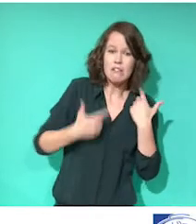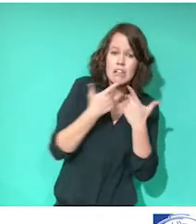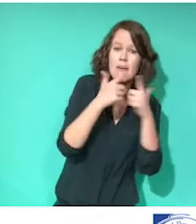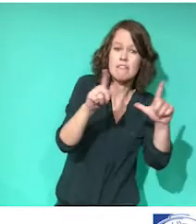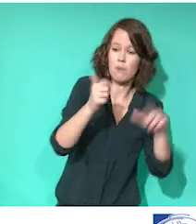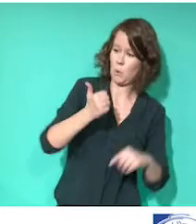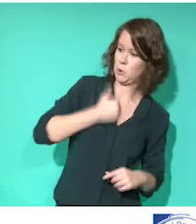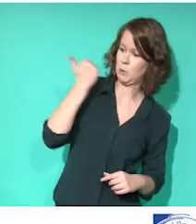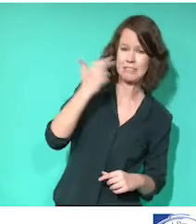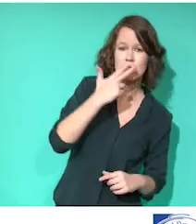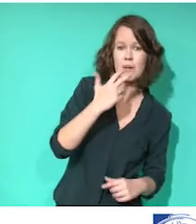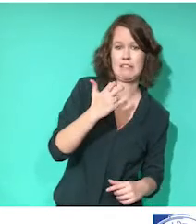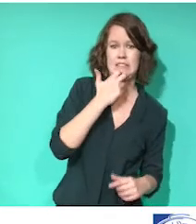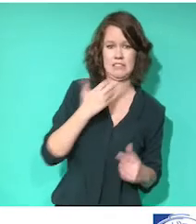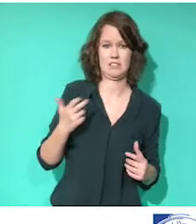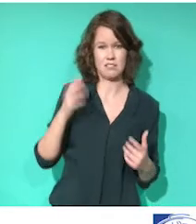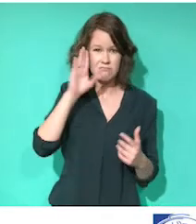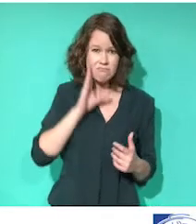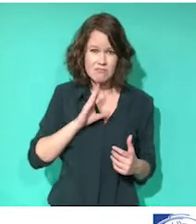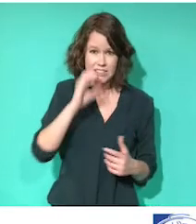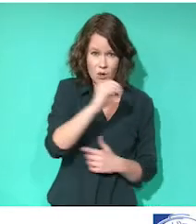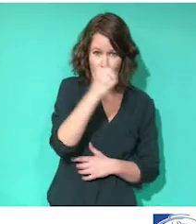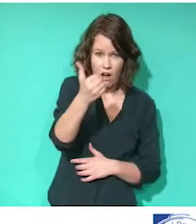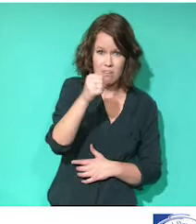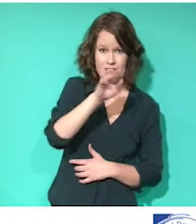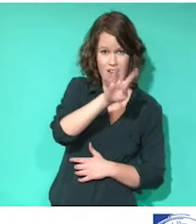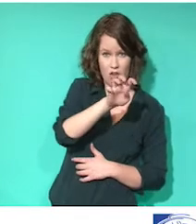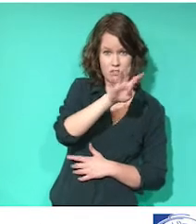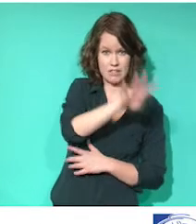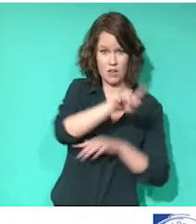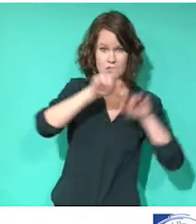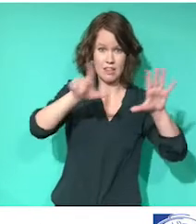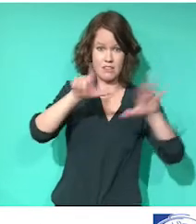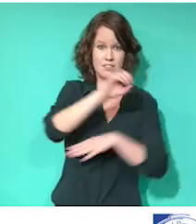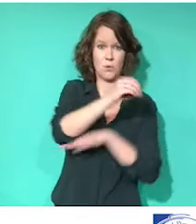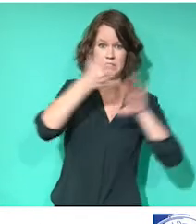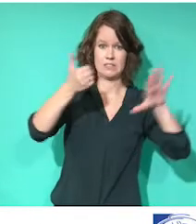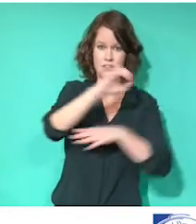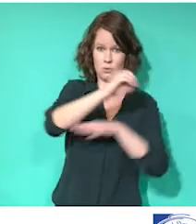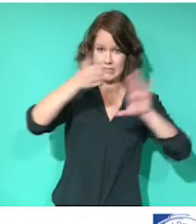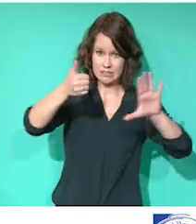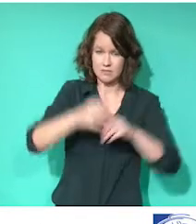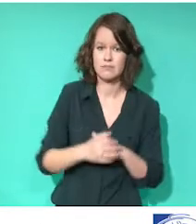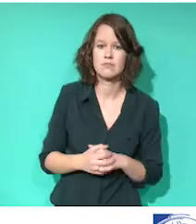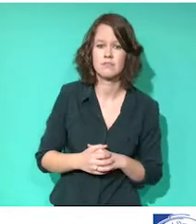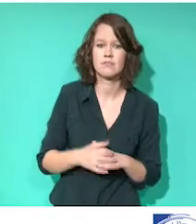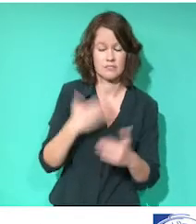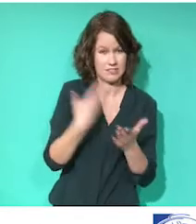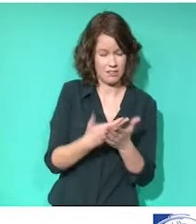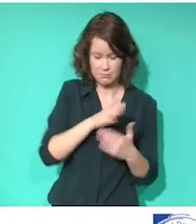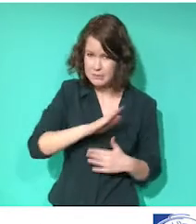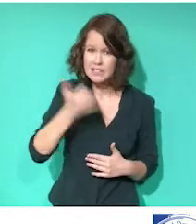la citoyenneté. N'oubliez pas, 01 40 47 06 06,